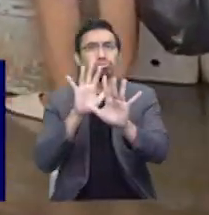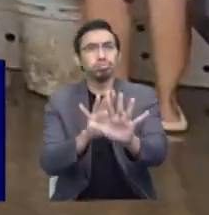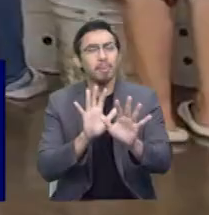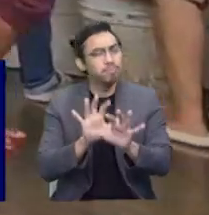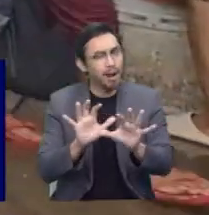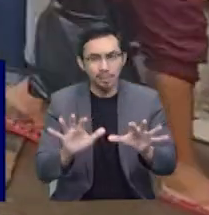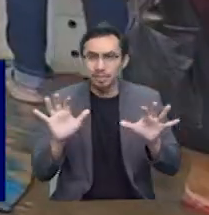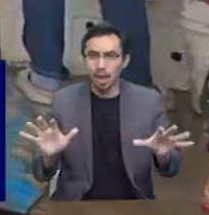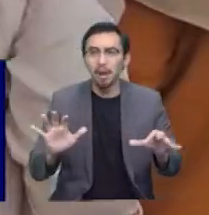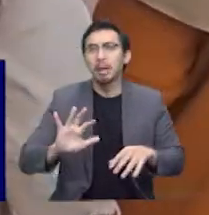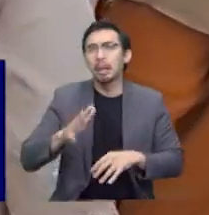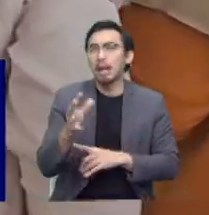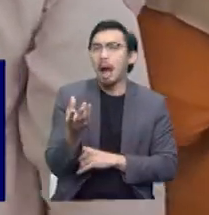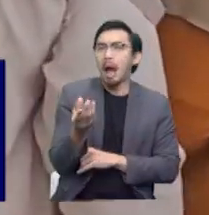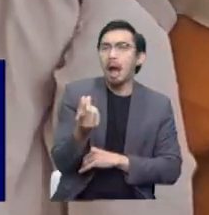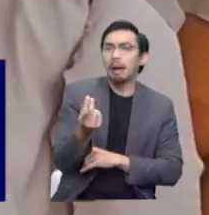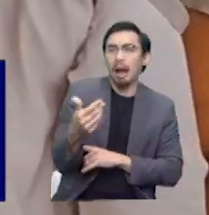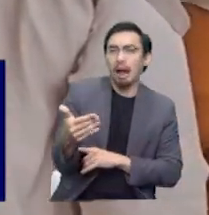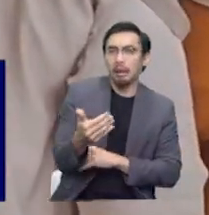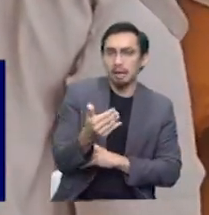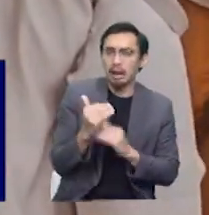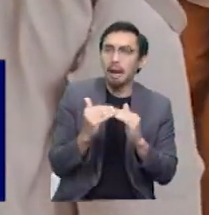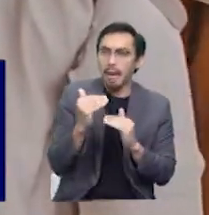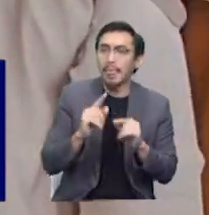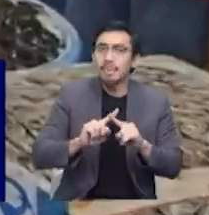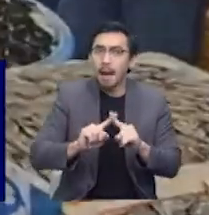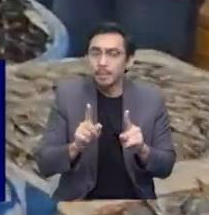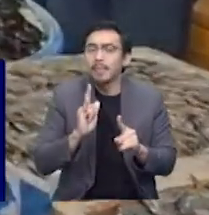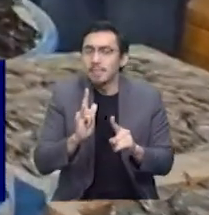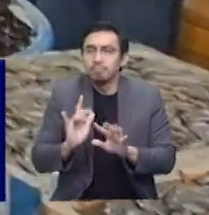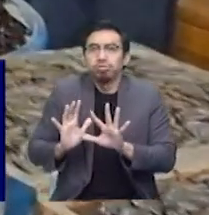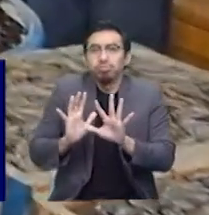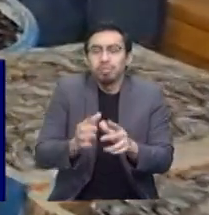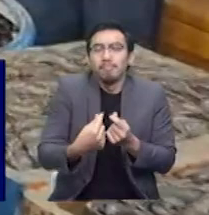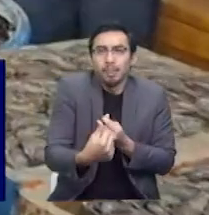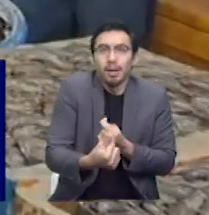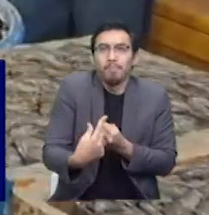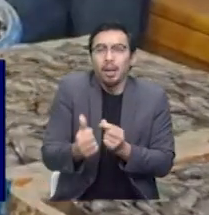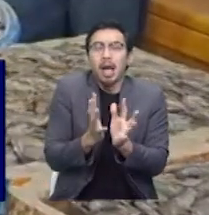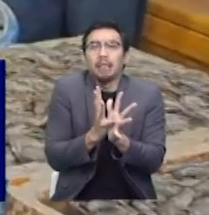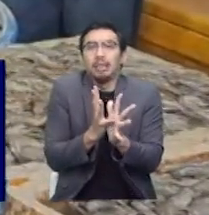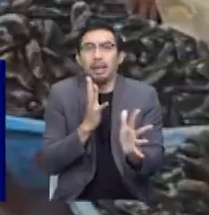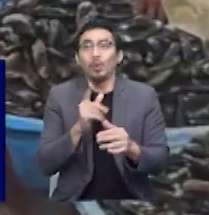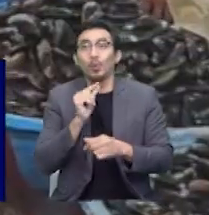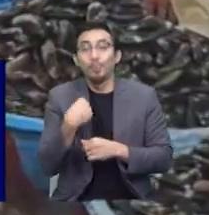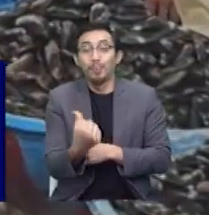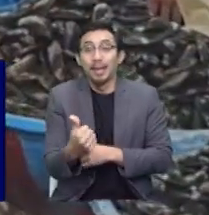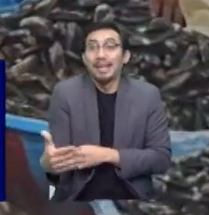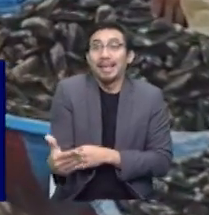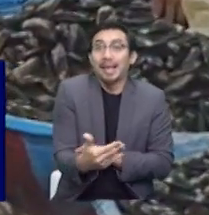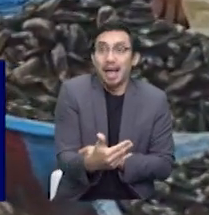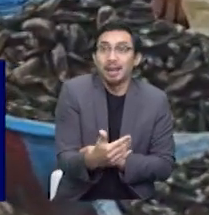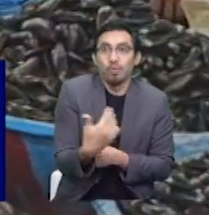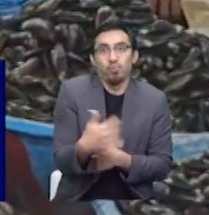rata-rata harga ikan laut naik dari biasanya, warga tetap antusias antre membeli demi mendapat ikan segar untuk dijadikan kuliner